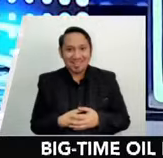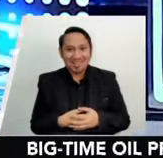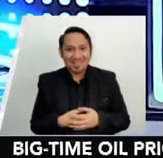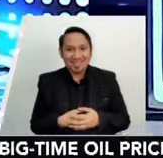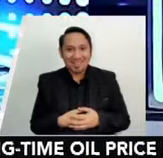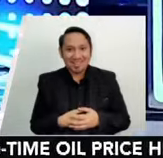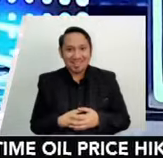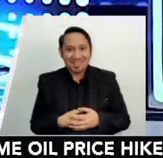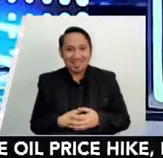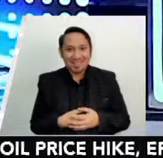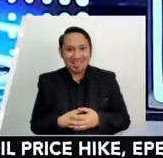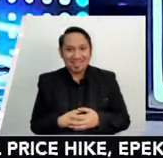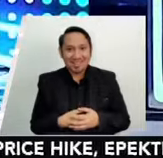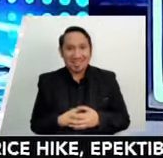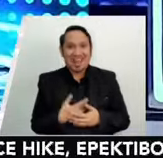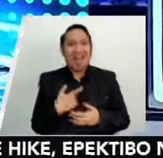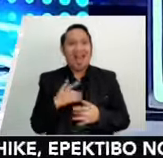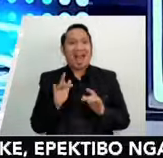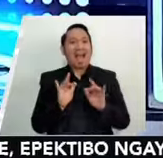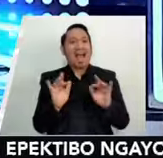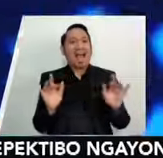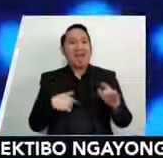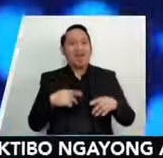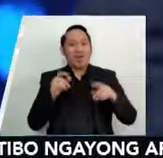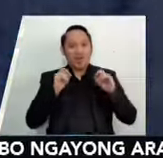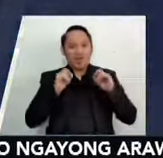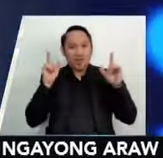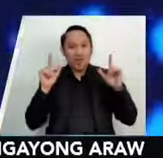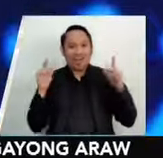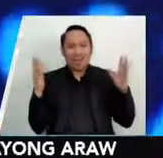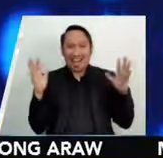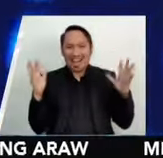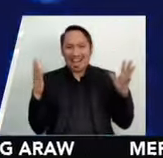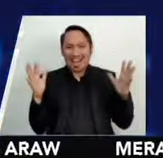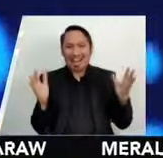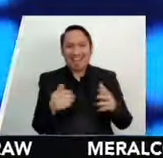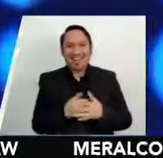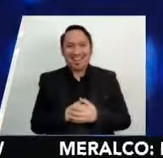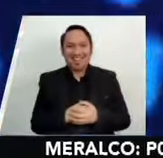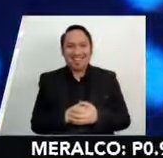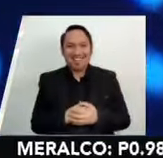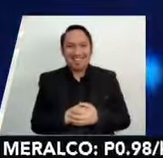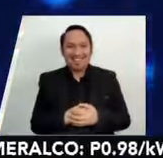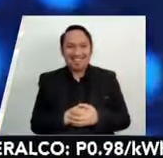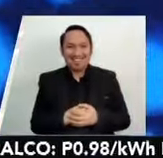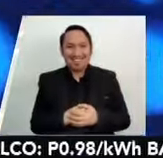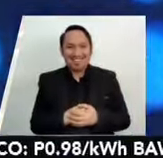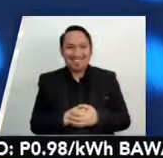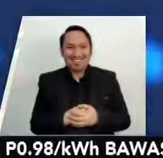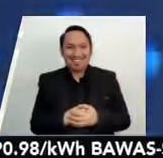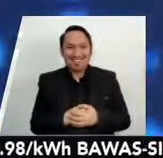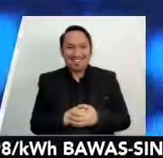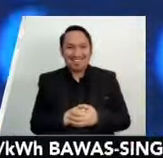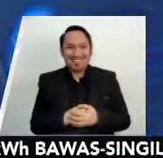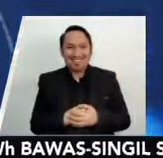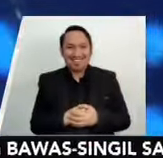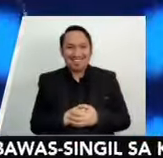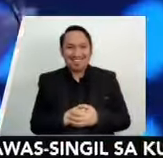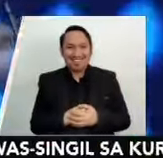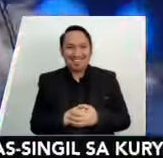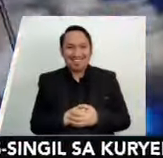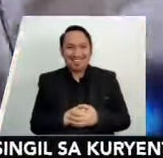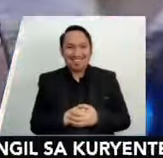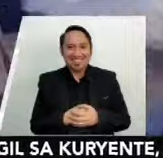Happy birthday! It's a prank kasi yung